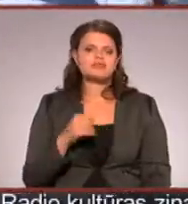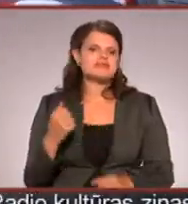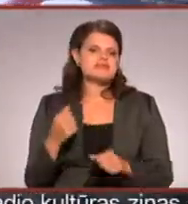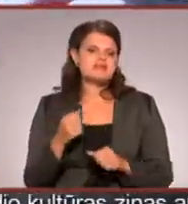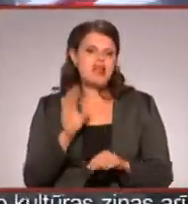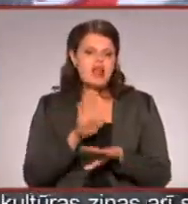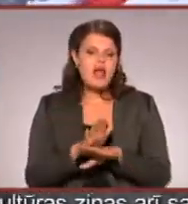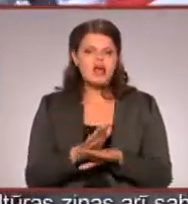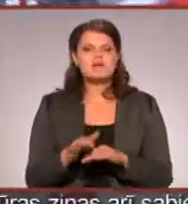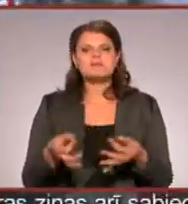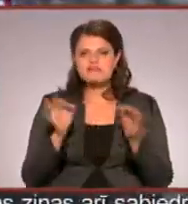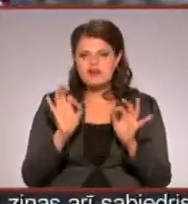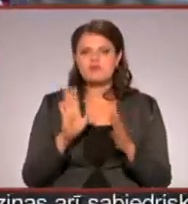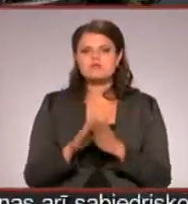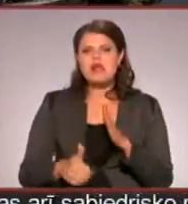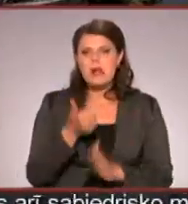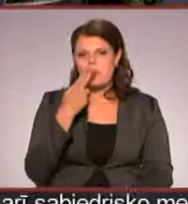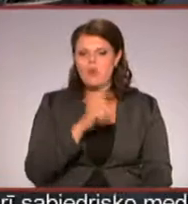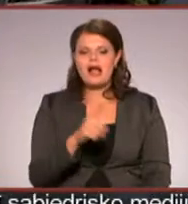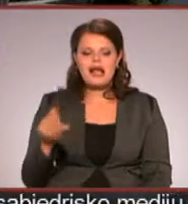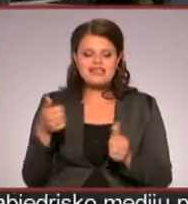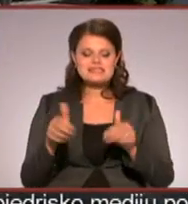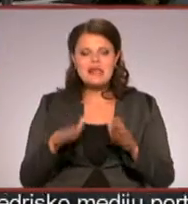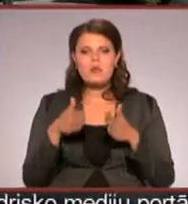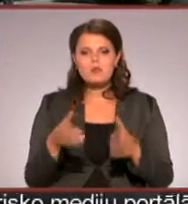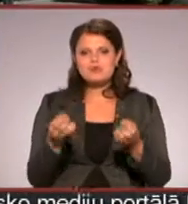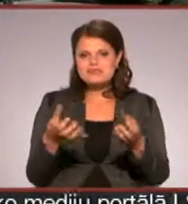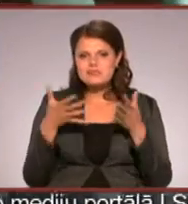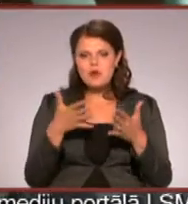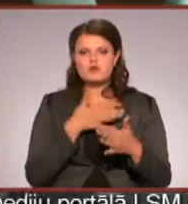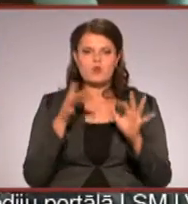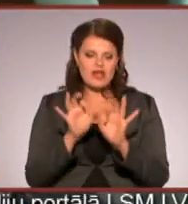Mēs liekam akcentus uz labāko no katra stila, lai tas būtu spilgti un ļoti skaisti.